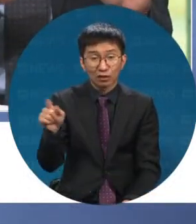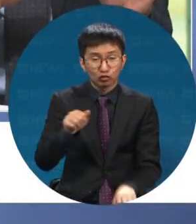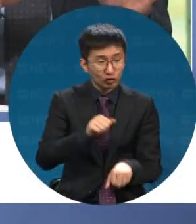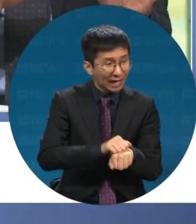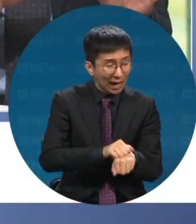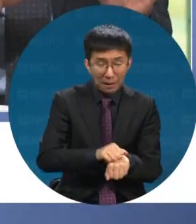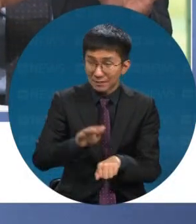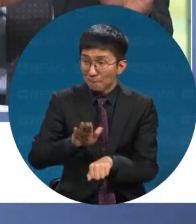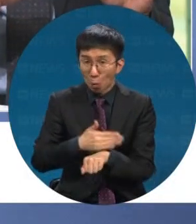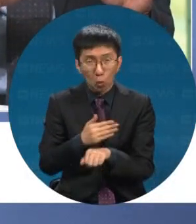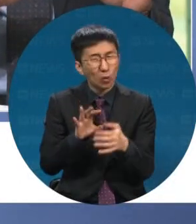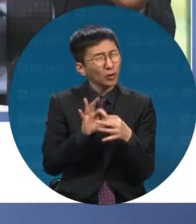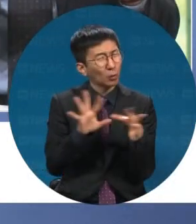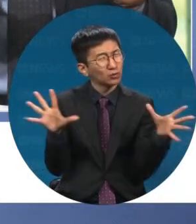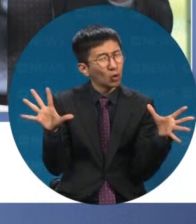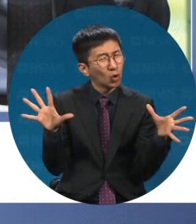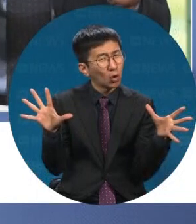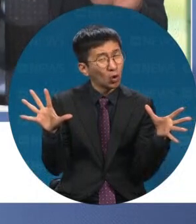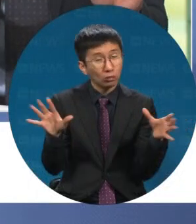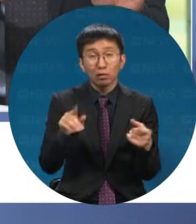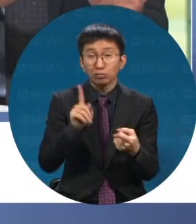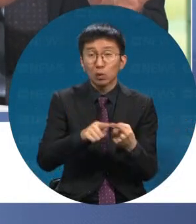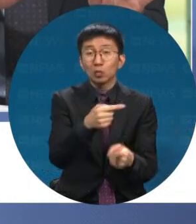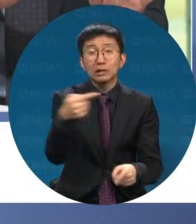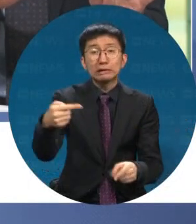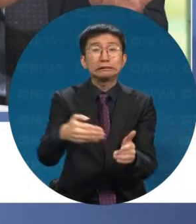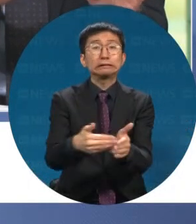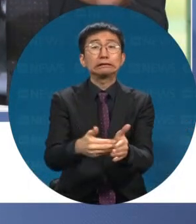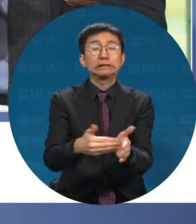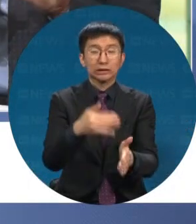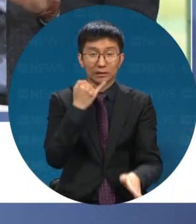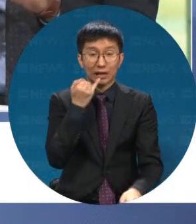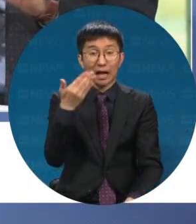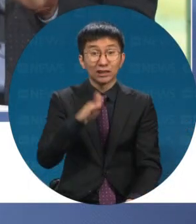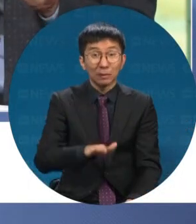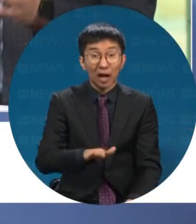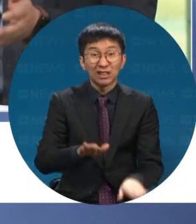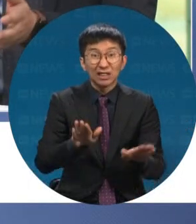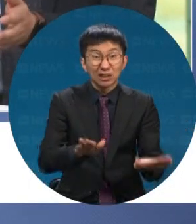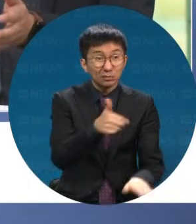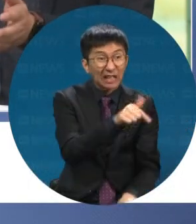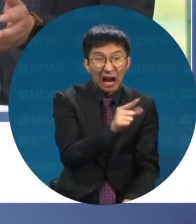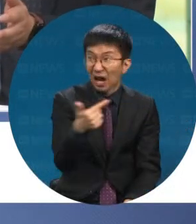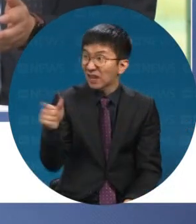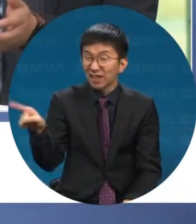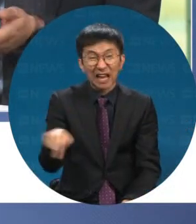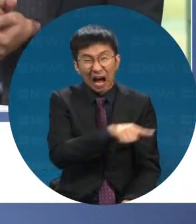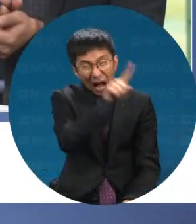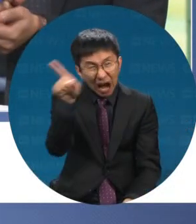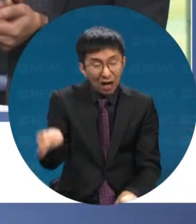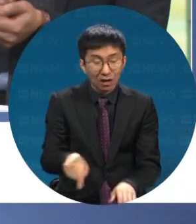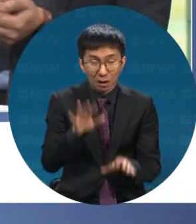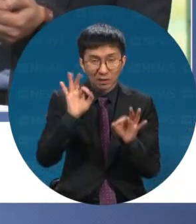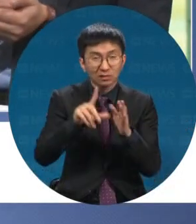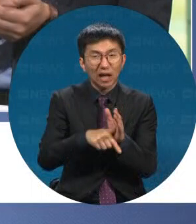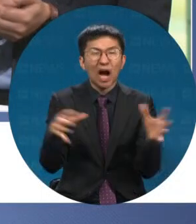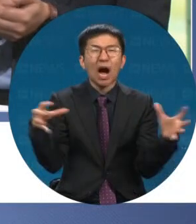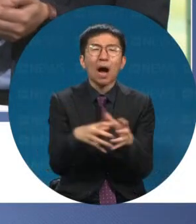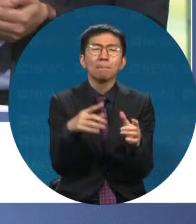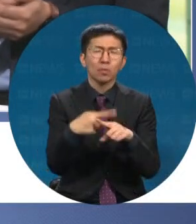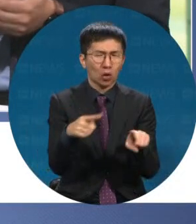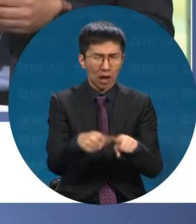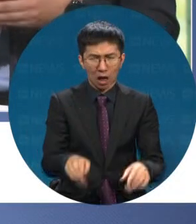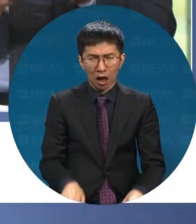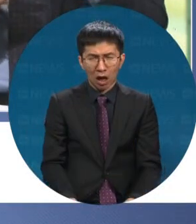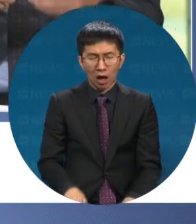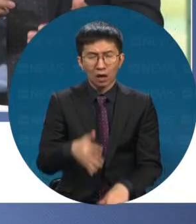잘하고 못하는 걸 떠나서 그 트랙에서 1등만 하면 되는 거였거든요. 근데 지금은 수학을 정말 잘해야 되는 상황이 돼버린 거란 말이죠. 그러면